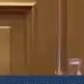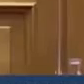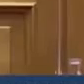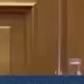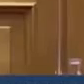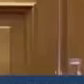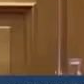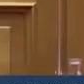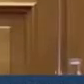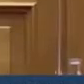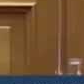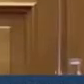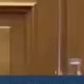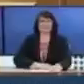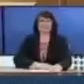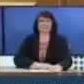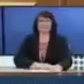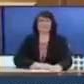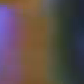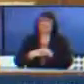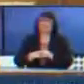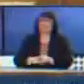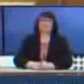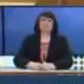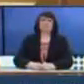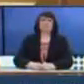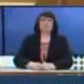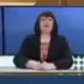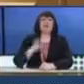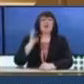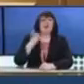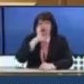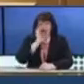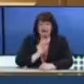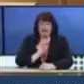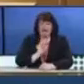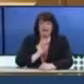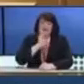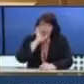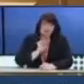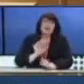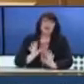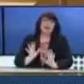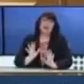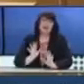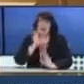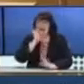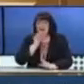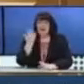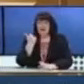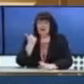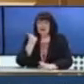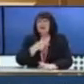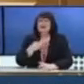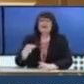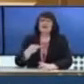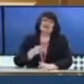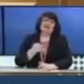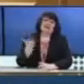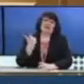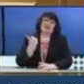πολιτικό σύστημα δυστυχώς είναι μαλωμένο με την αλήθεια. Ό,τι είναι αλήθεια όμως είναι αλήθεια. Ό,τι δεν είναι αλήθεια δεν είναι